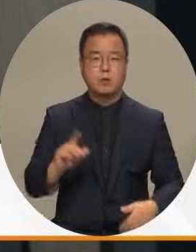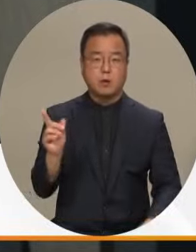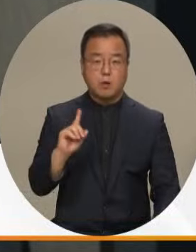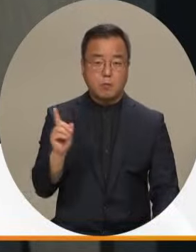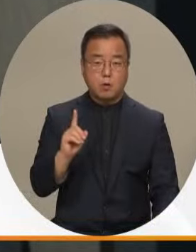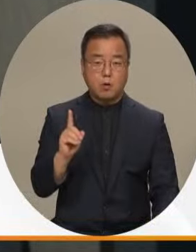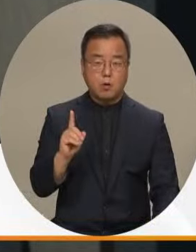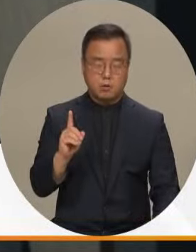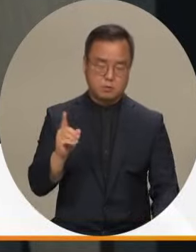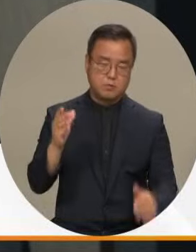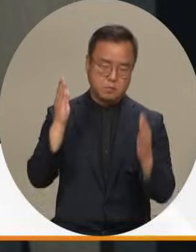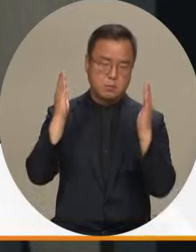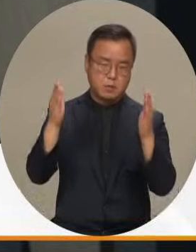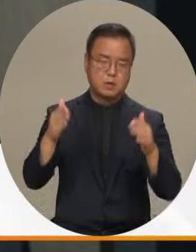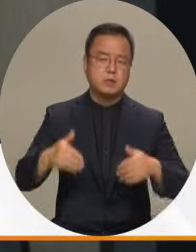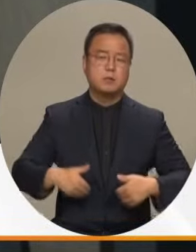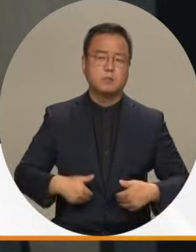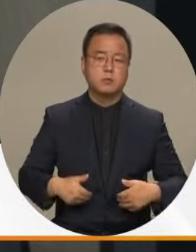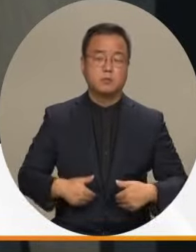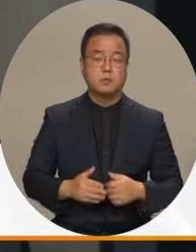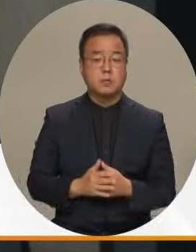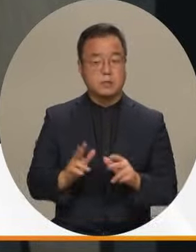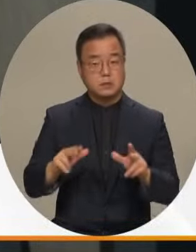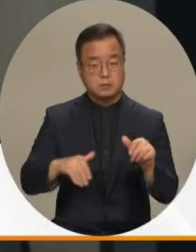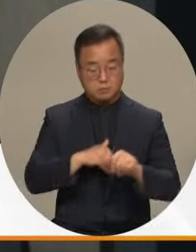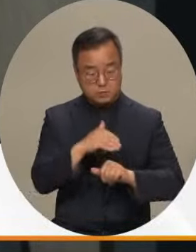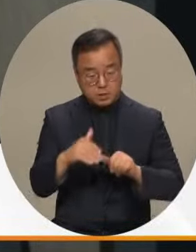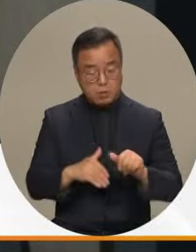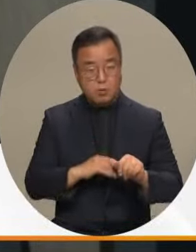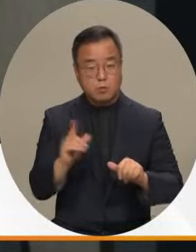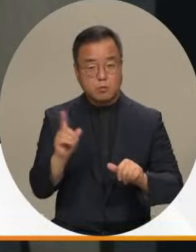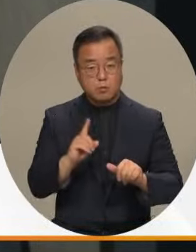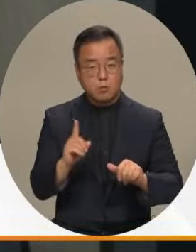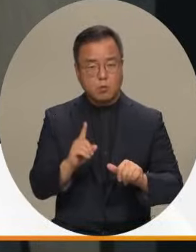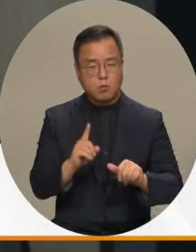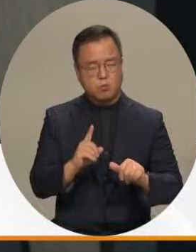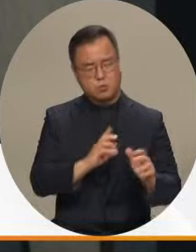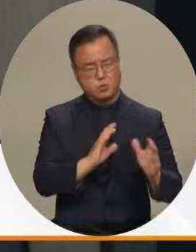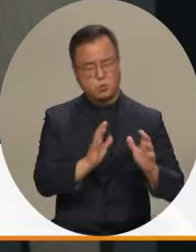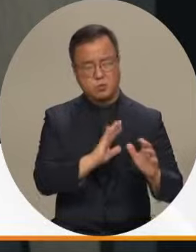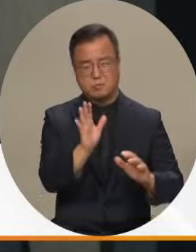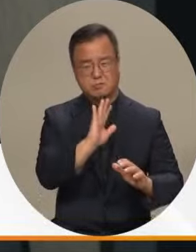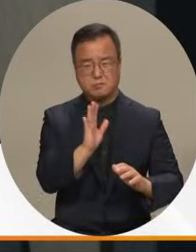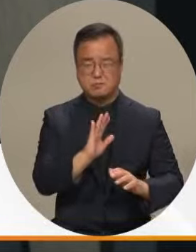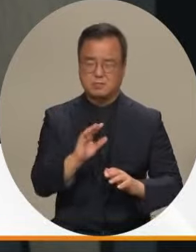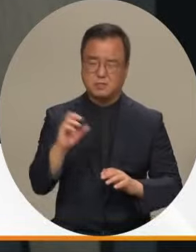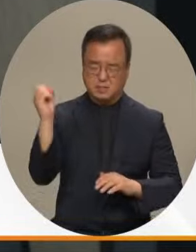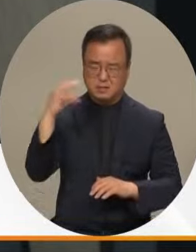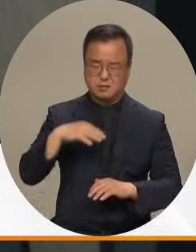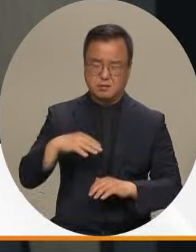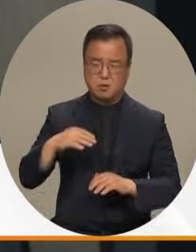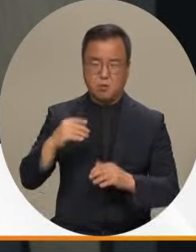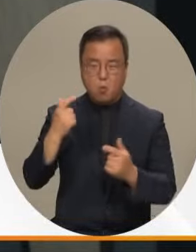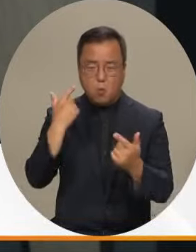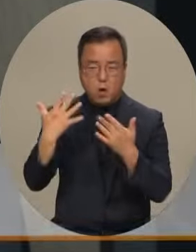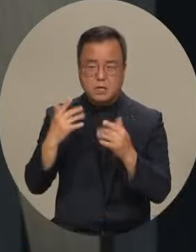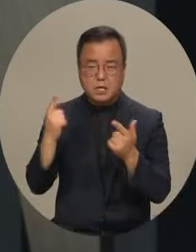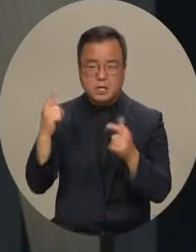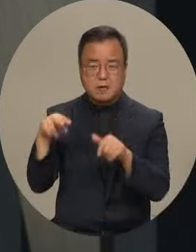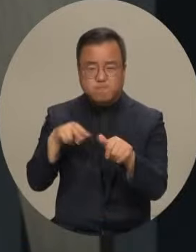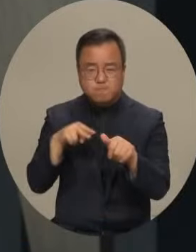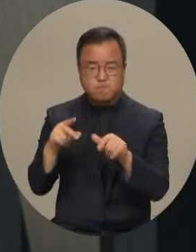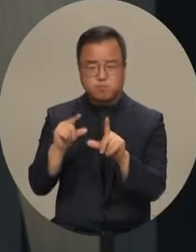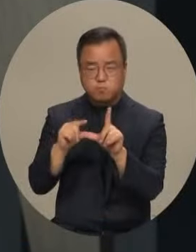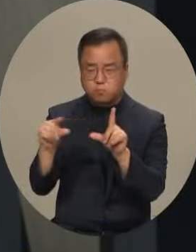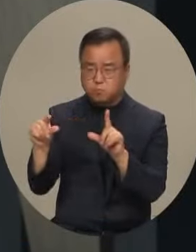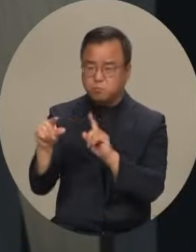방향으로 흘러가야 할 텐데요. 현재의 어떤 논란의 양상은 그보다는 굉장히 파편적이고 불충분한 정보를 가지고